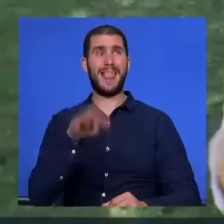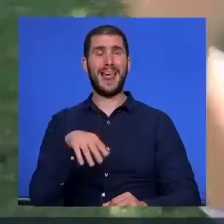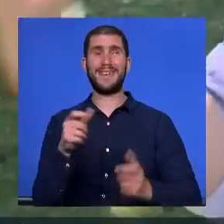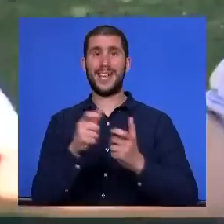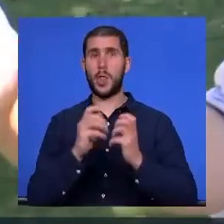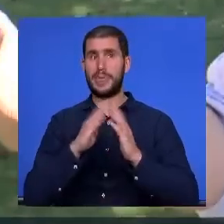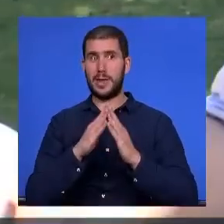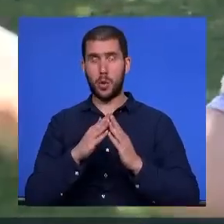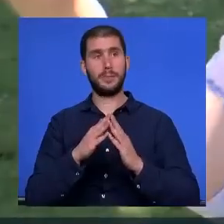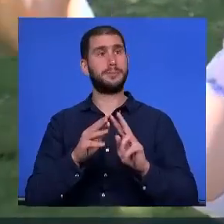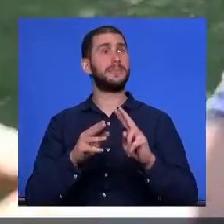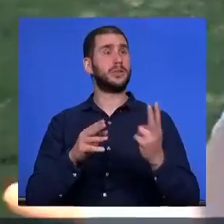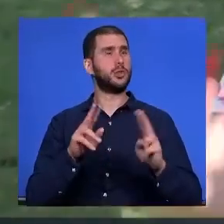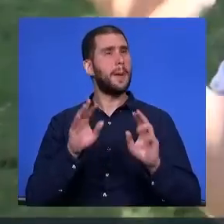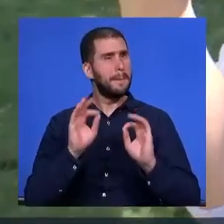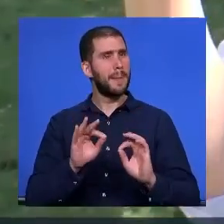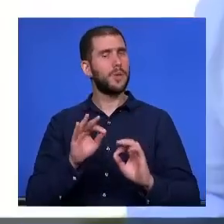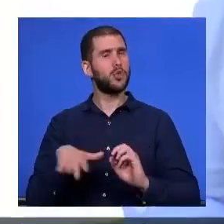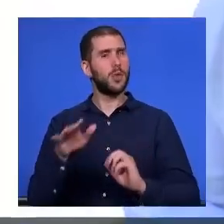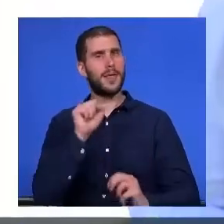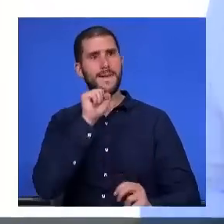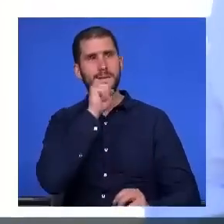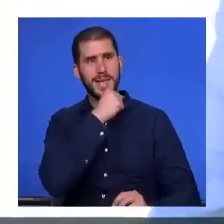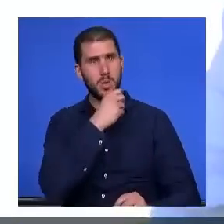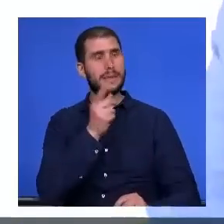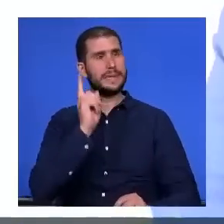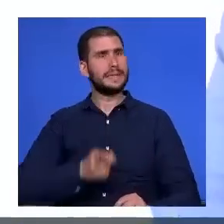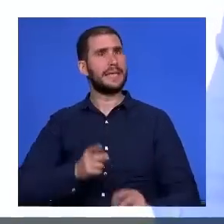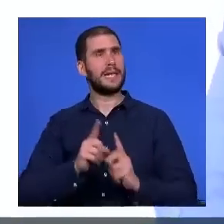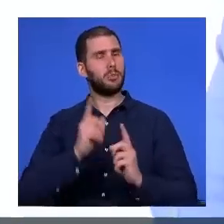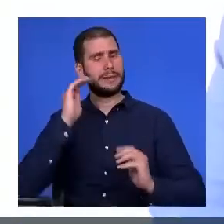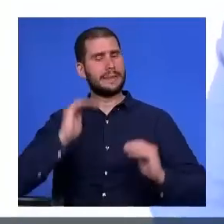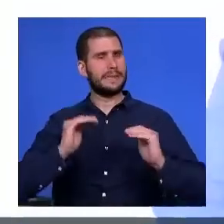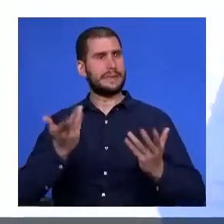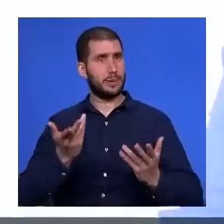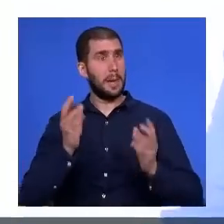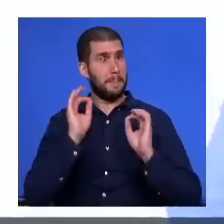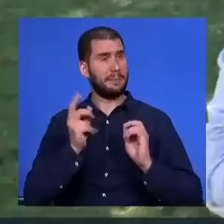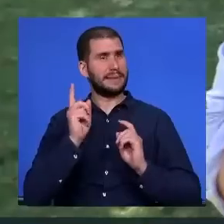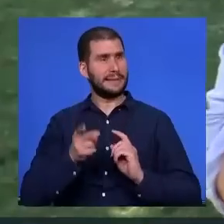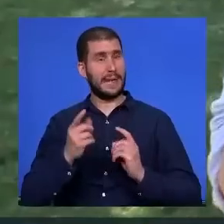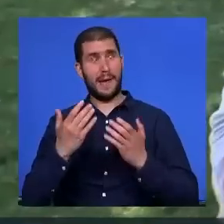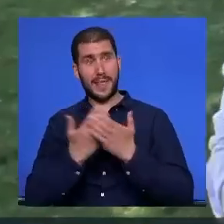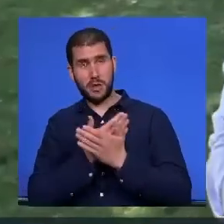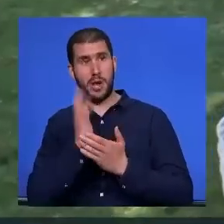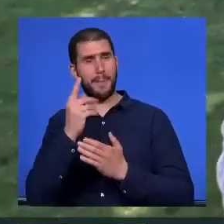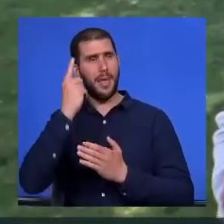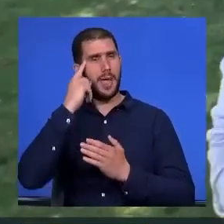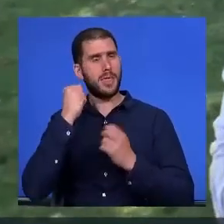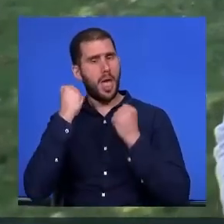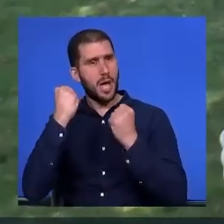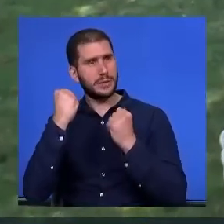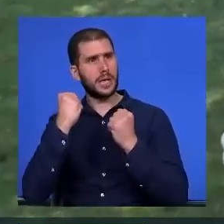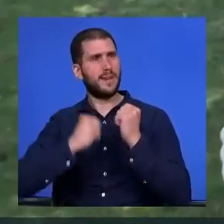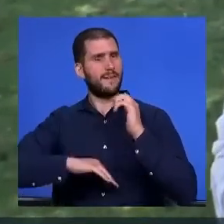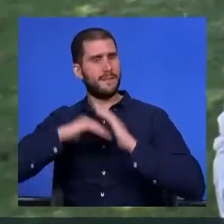דיור. ומצד שני, יש לנו באמת את השכונות הוותיקות. צריך כאן איזשהו איזון. אז באמת צריך גם את החדש, גם לדעת לחזק